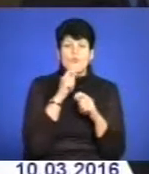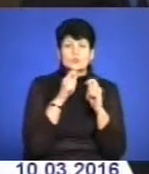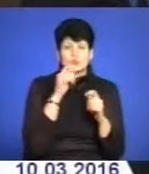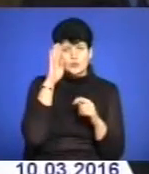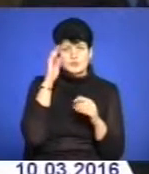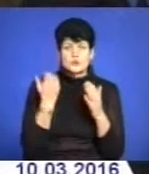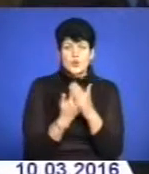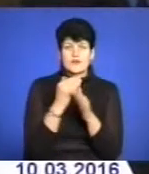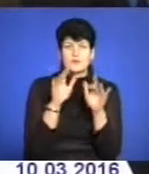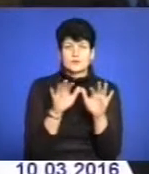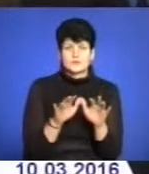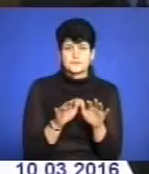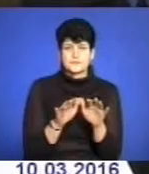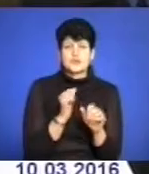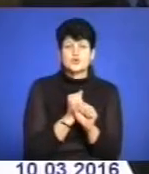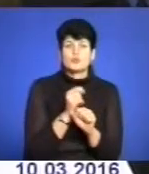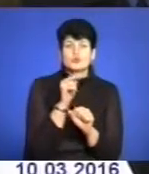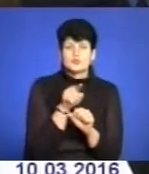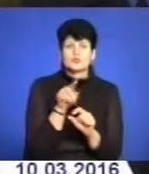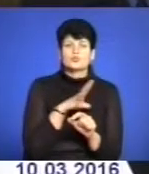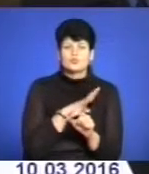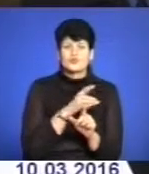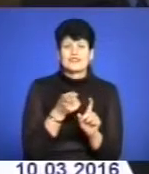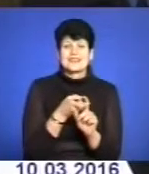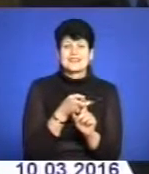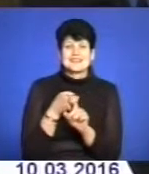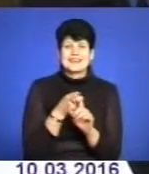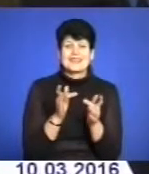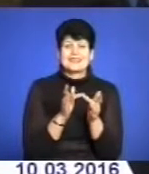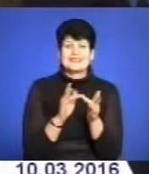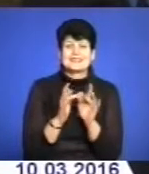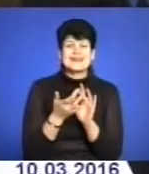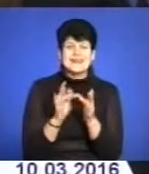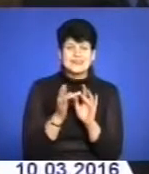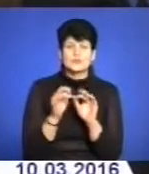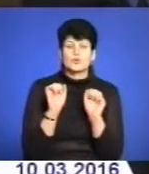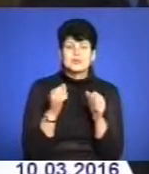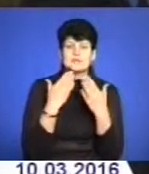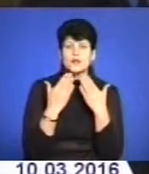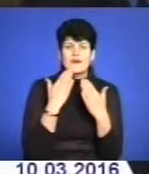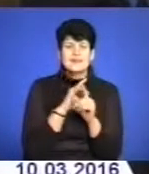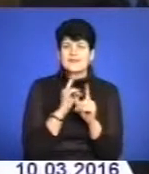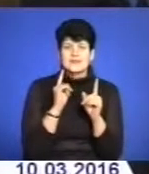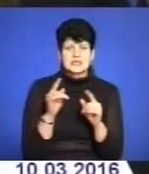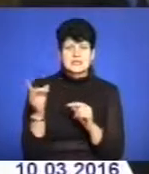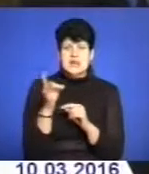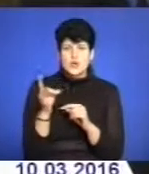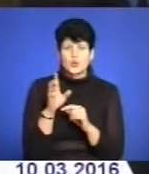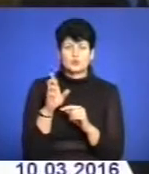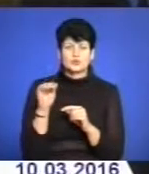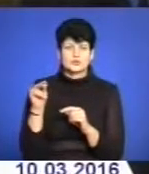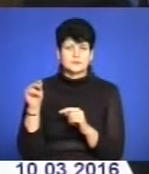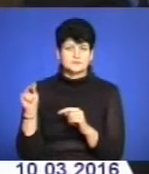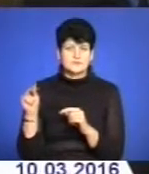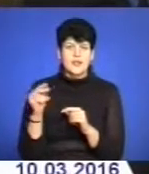комп'ютер. Зроблю так, щоб тут був інтернет, щоб вони могли спілкуватися не тільки з районом, з Бучицьким районом,